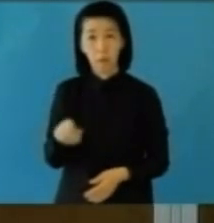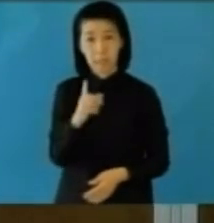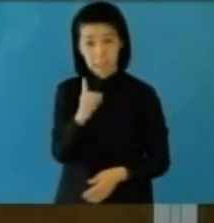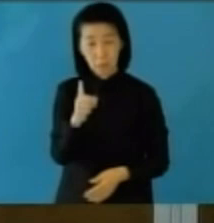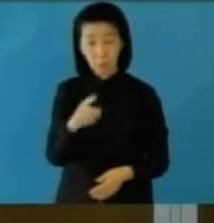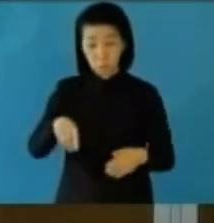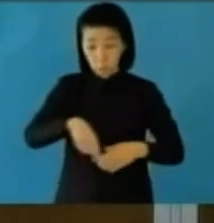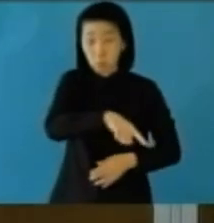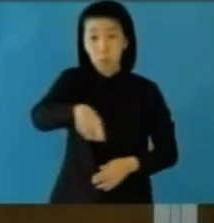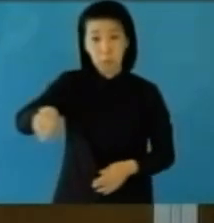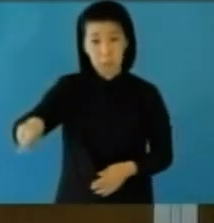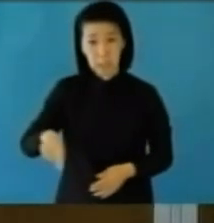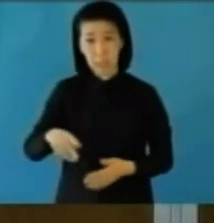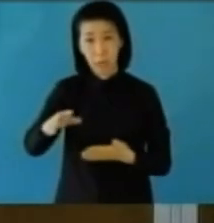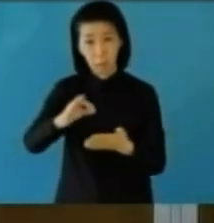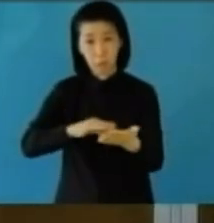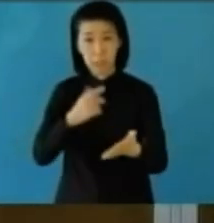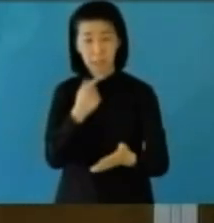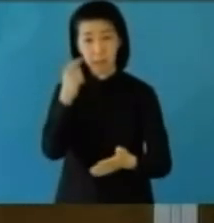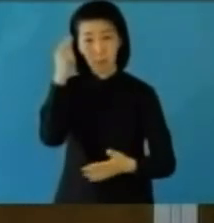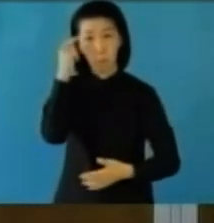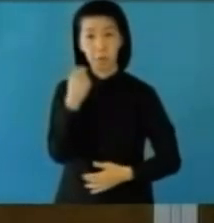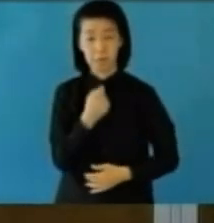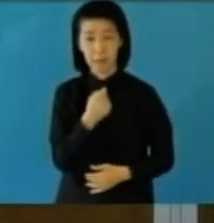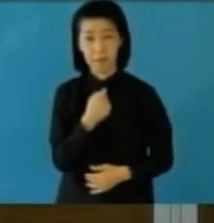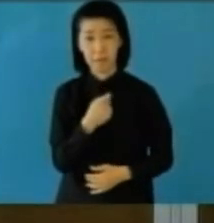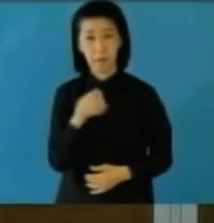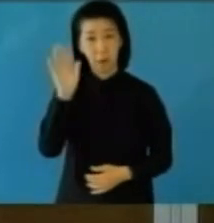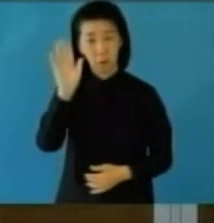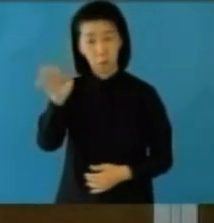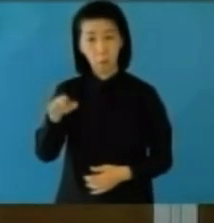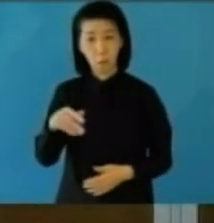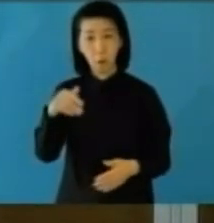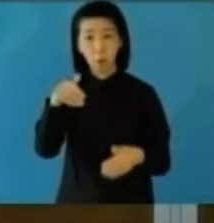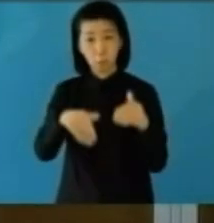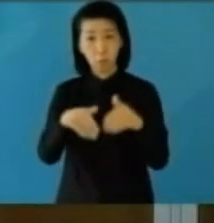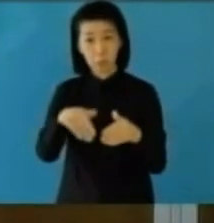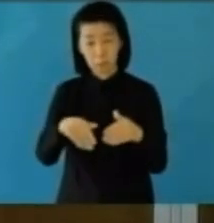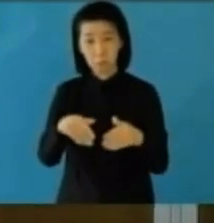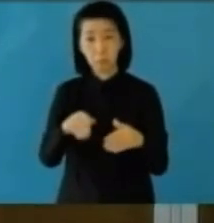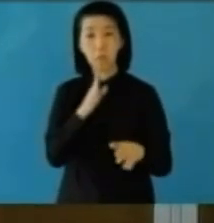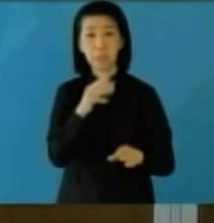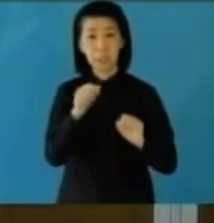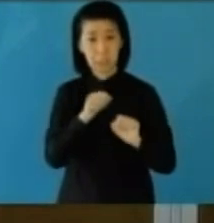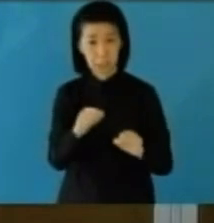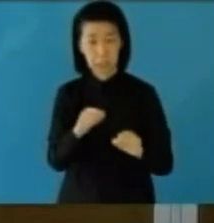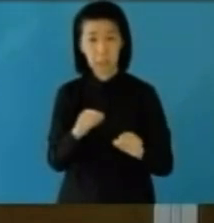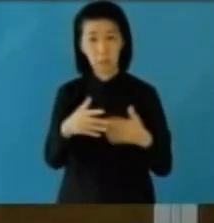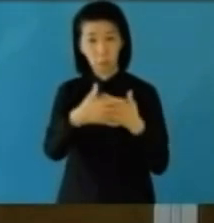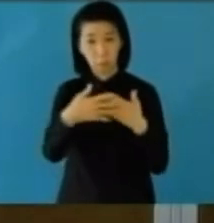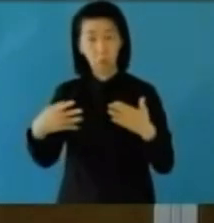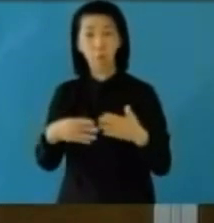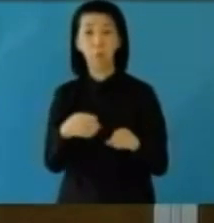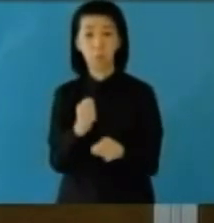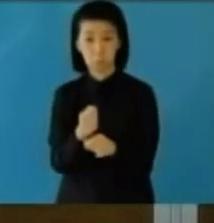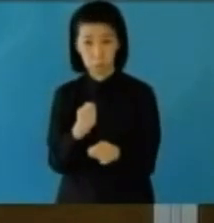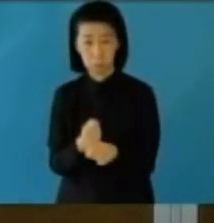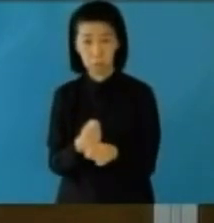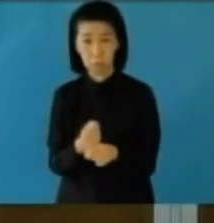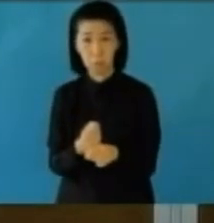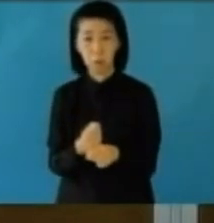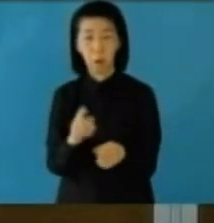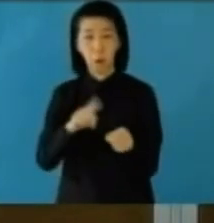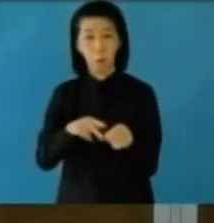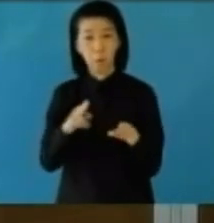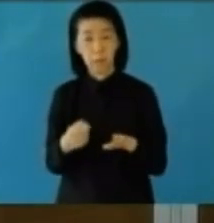画として売却をしたいと考えております。今後、入札実施要領の策定作業等を進めまして、本年度中には